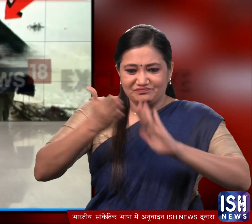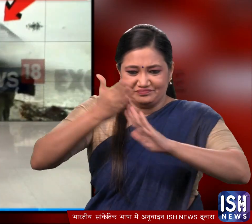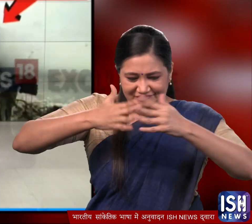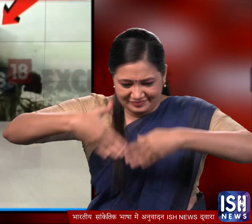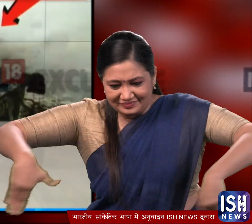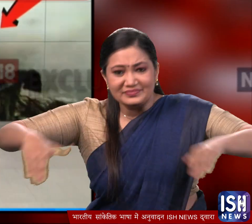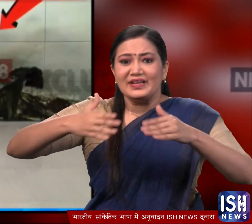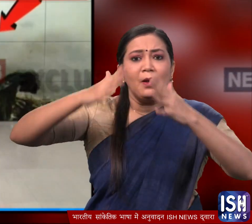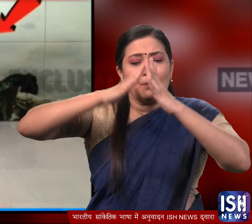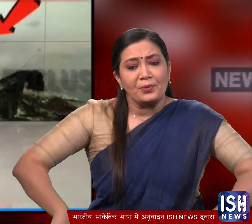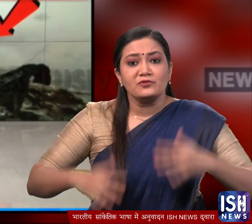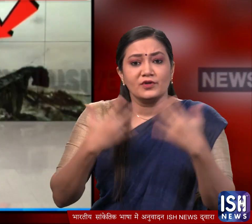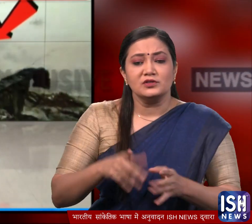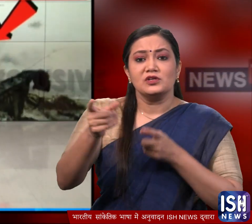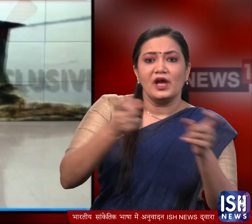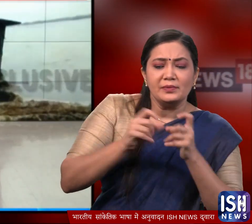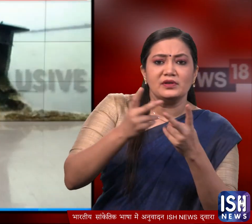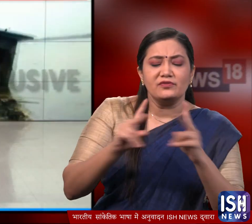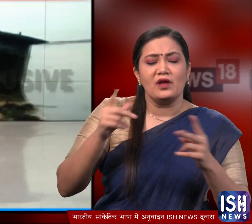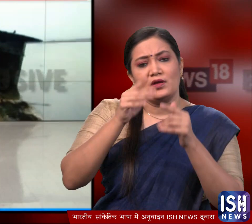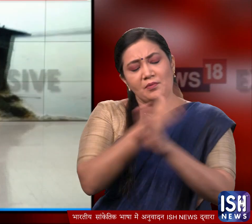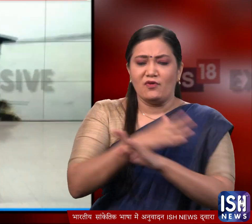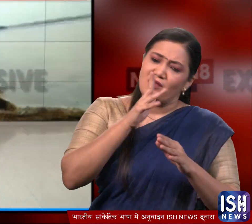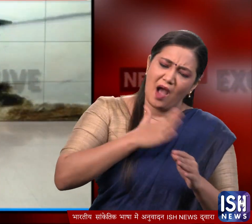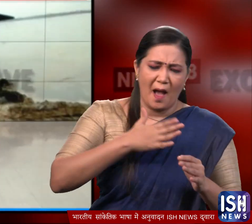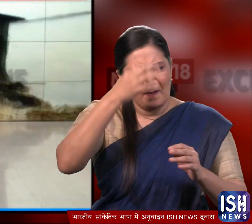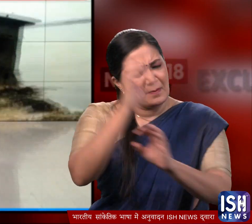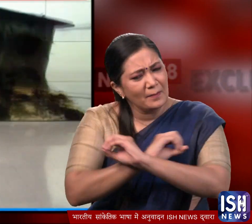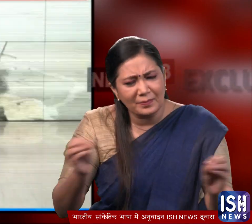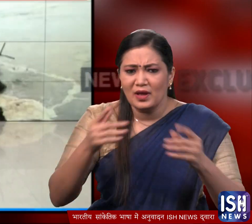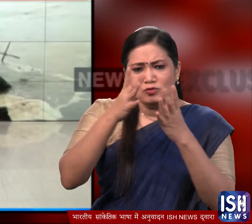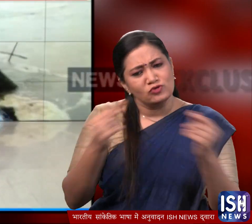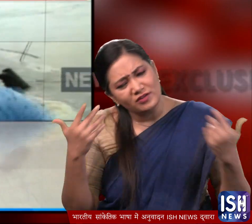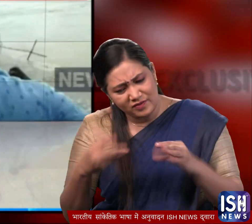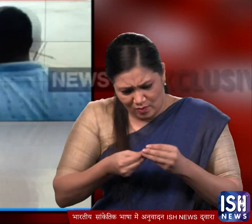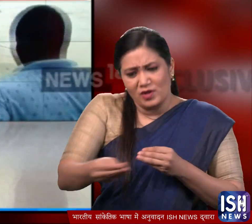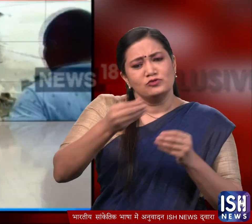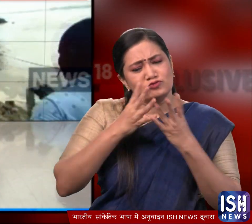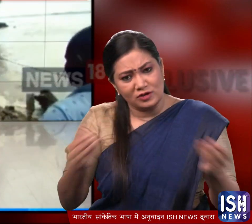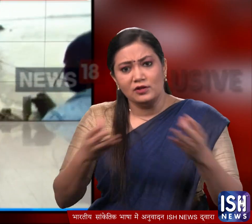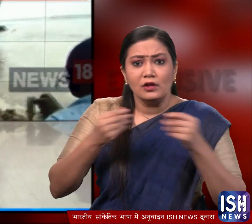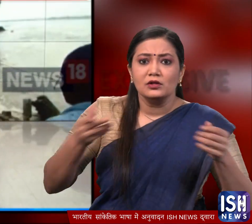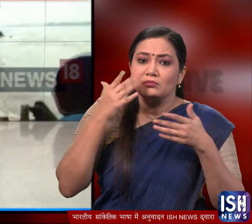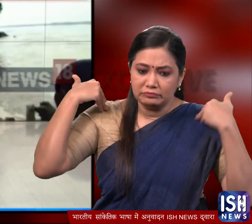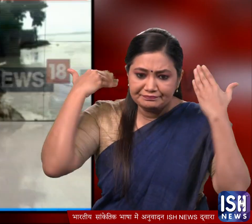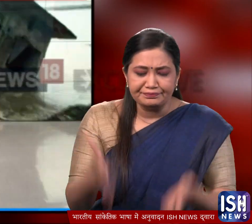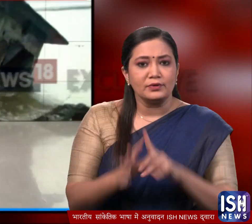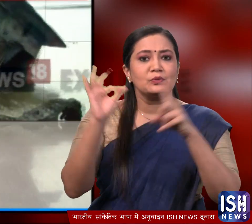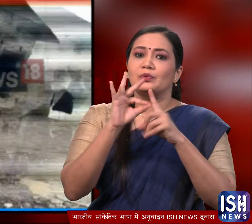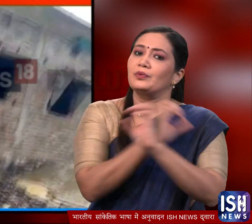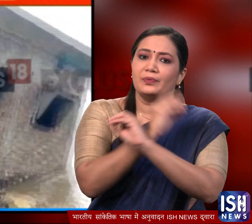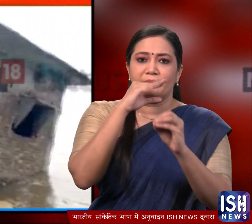बढ़ा दी। बताया गया कि प्रशासन की तरफ से कई बार भरोसा दिया गया कि इस समस्या का हल निकाल लिया जाएगा, लेकिन अब तक कोई कार्रवाई नहीं की